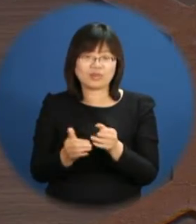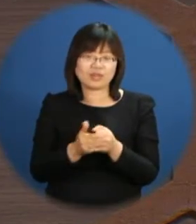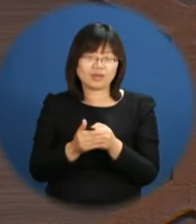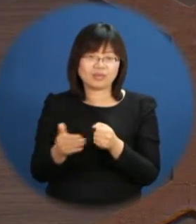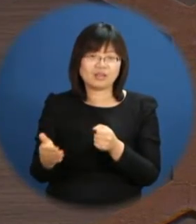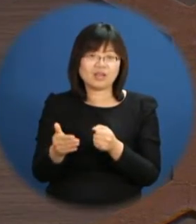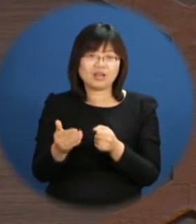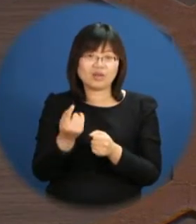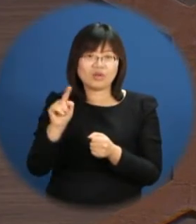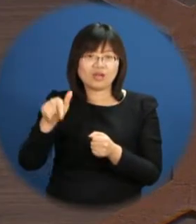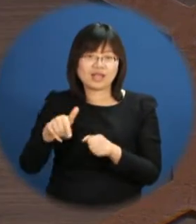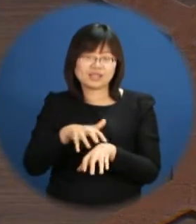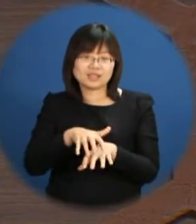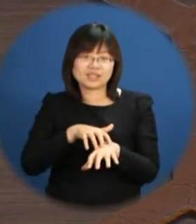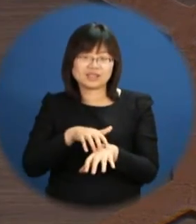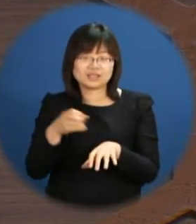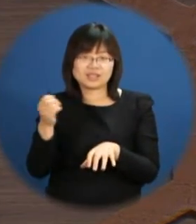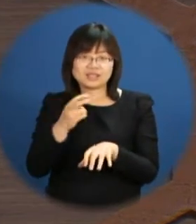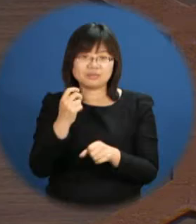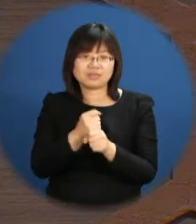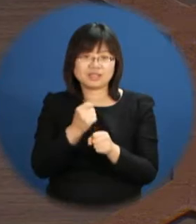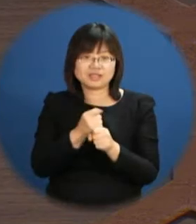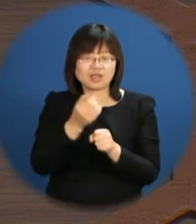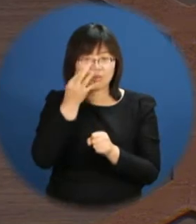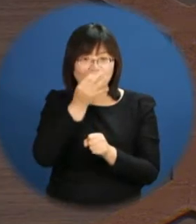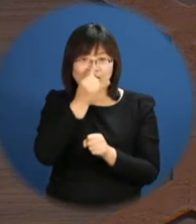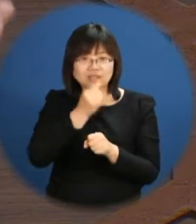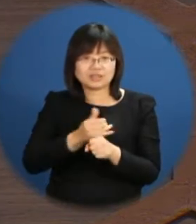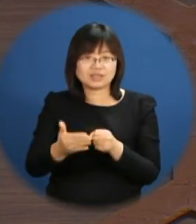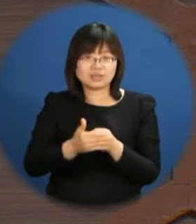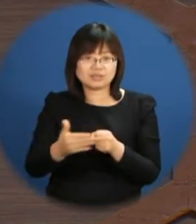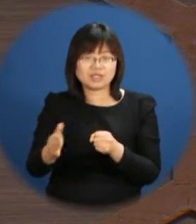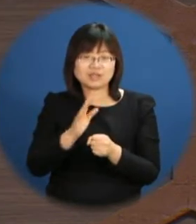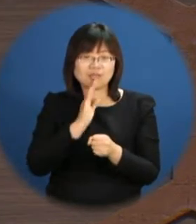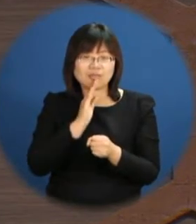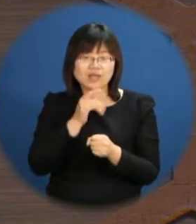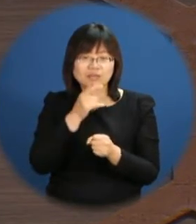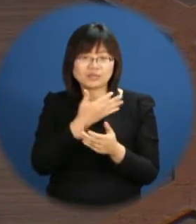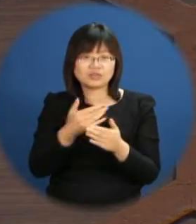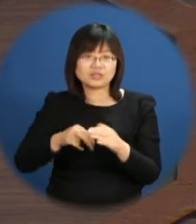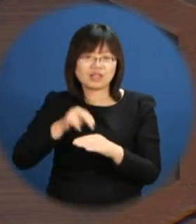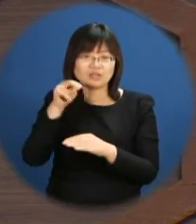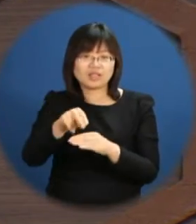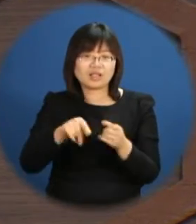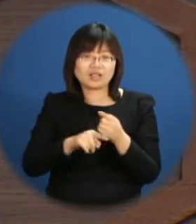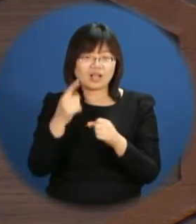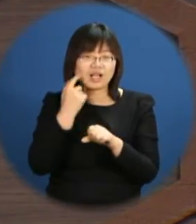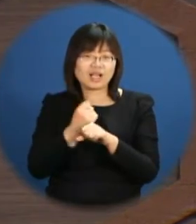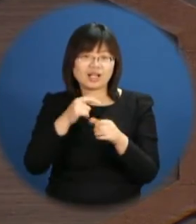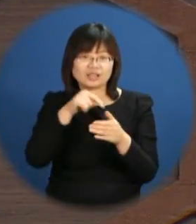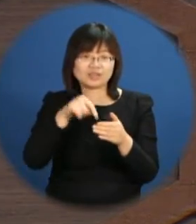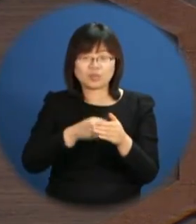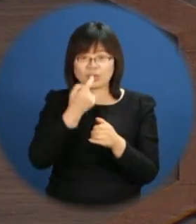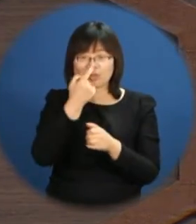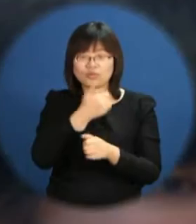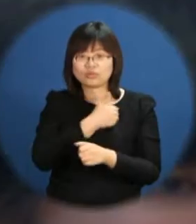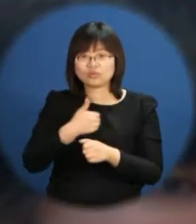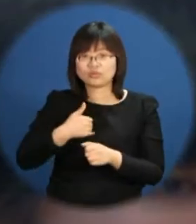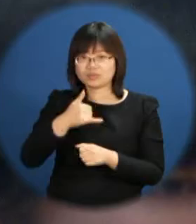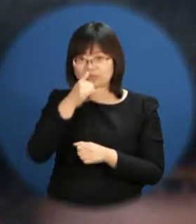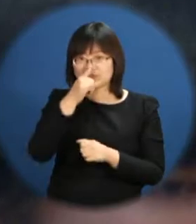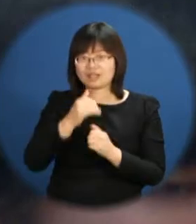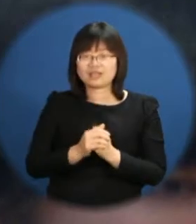그 확 체계를 재조명 함으로써 이 정말 물 건너간 과학 에서도 배울 것이 있다는 거